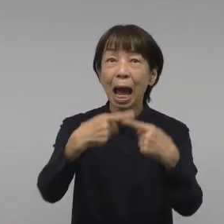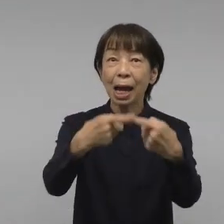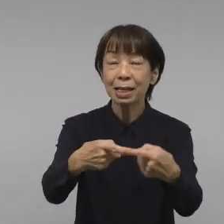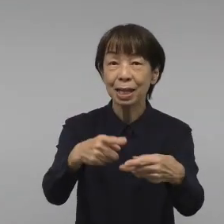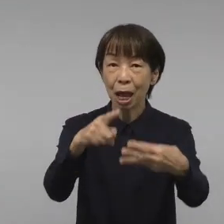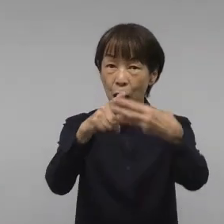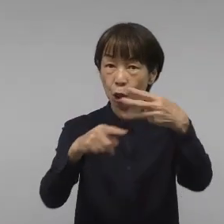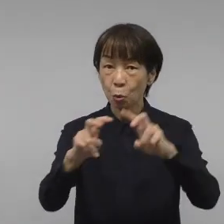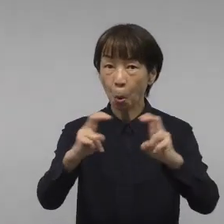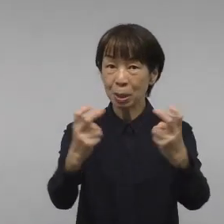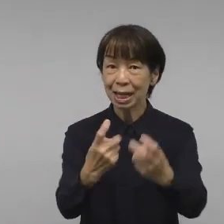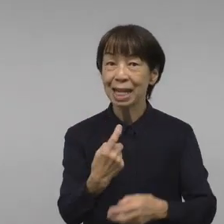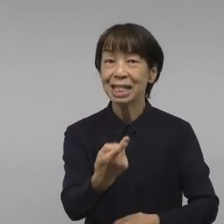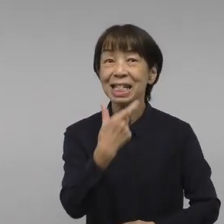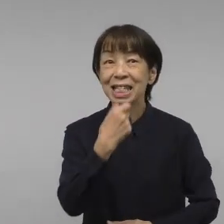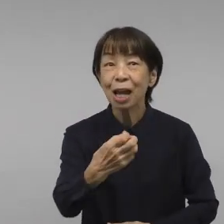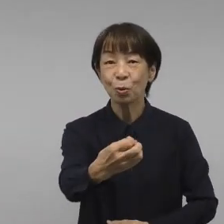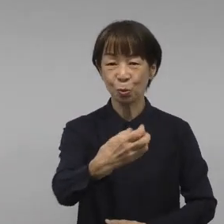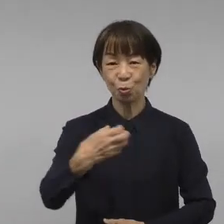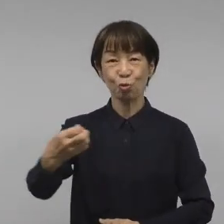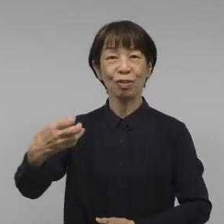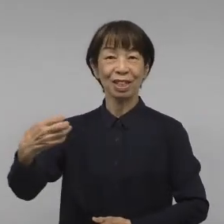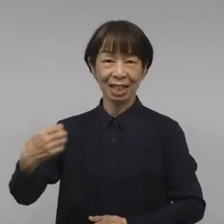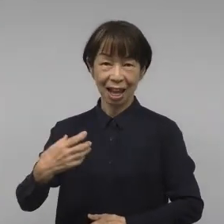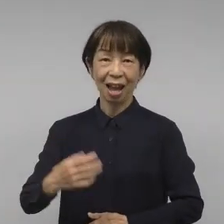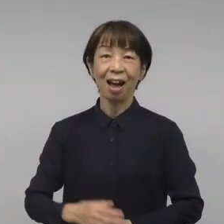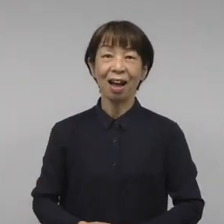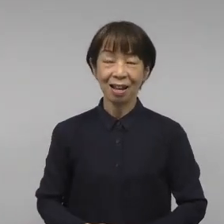ふうな、ことも語ってくれましたので、本当にそういう